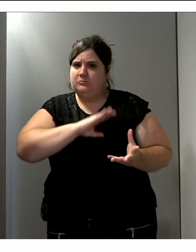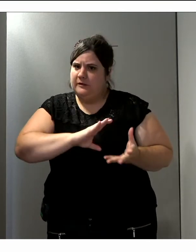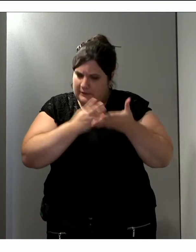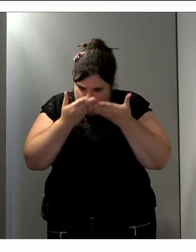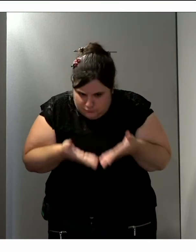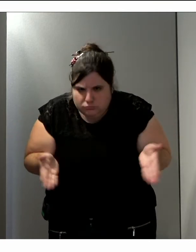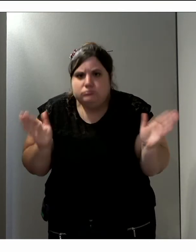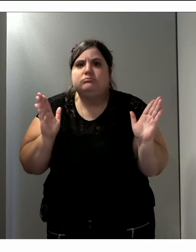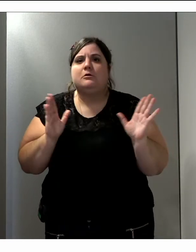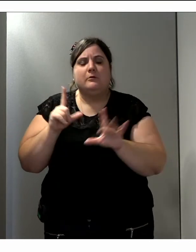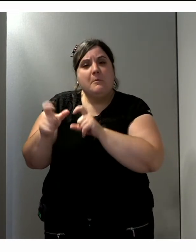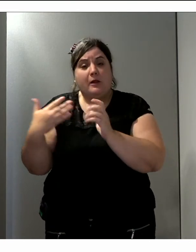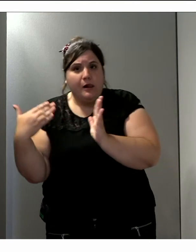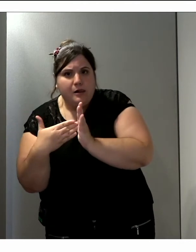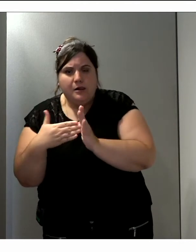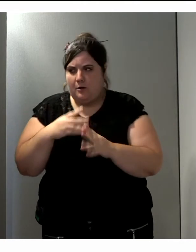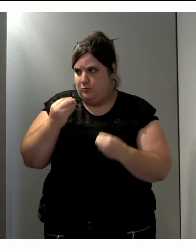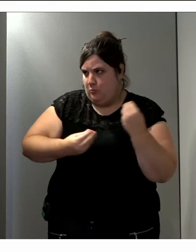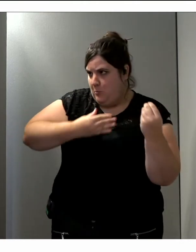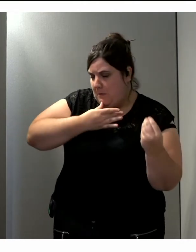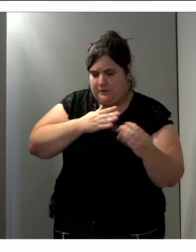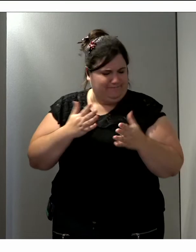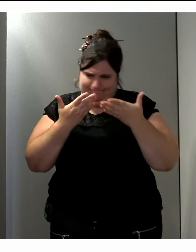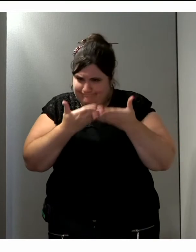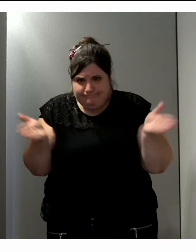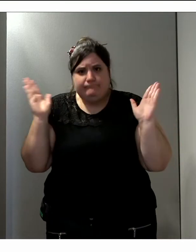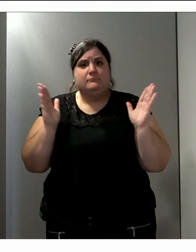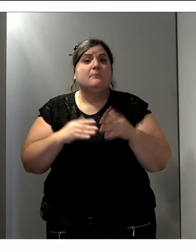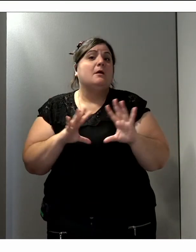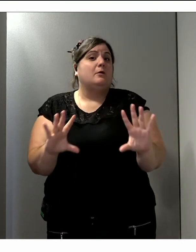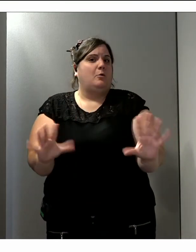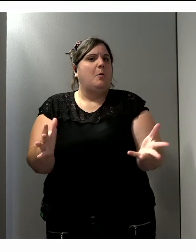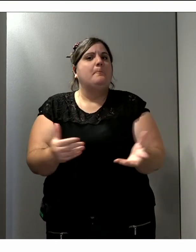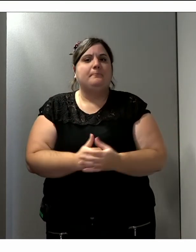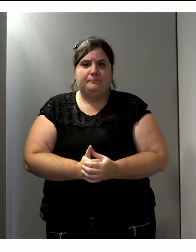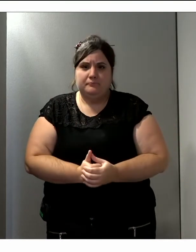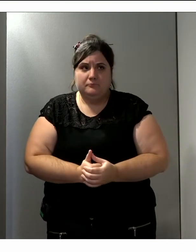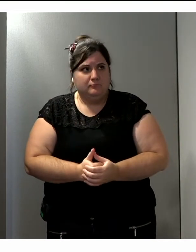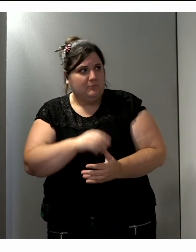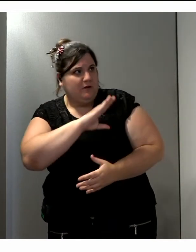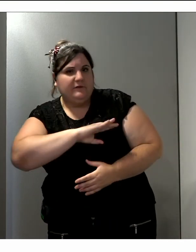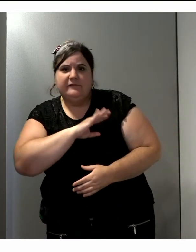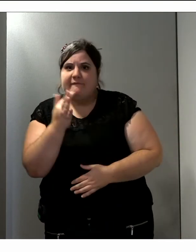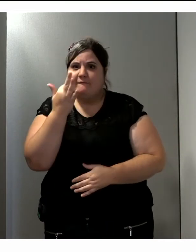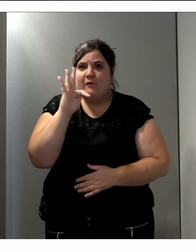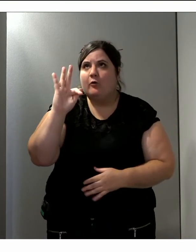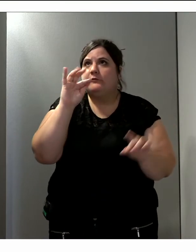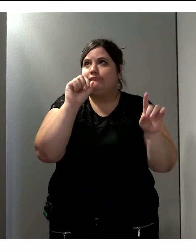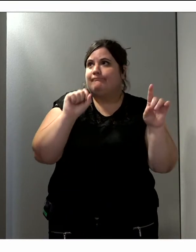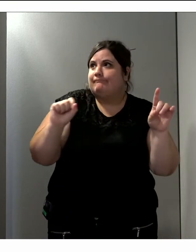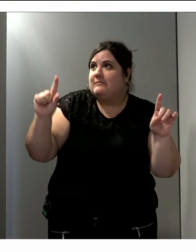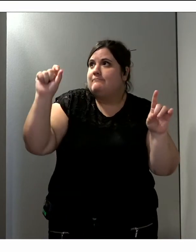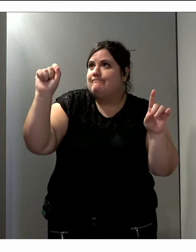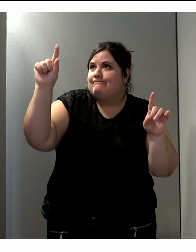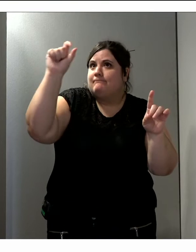personnes d'accéder au travail en détention. Et cette diversification passe notamment par un vaste plan d'essaimage des structures d'insertion par